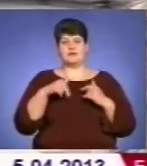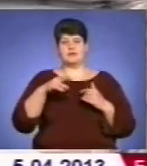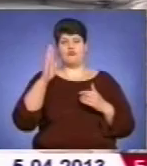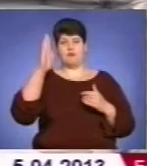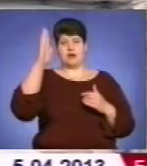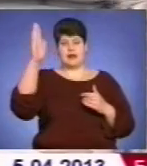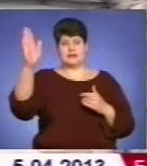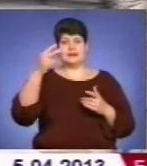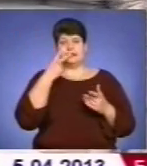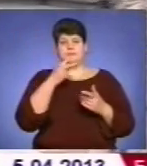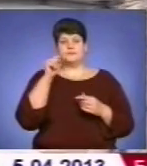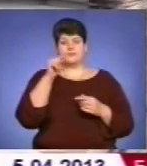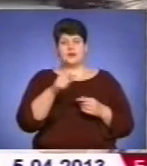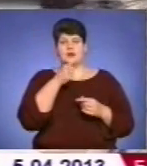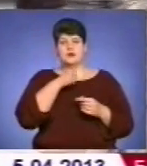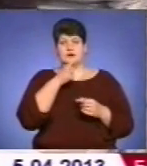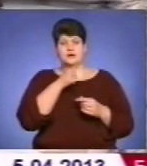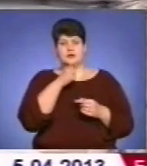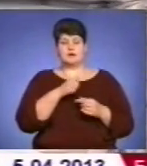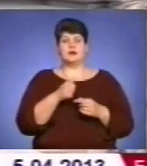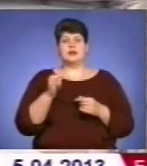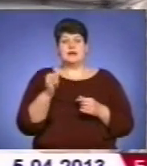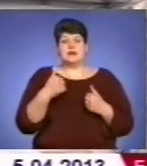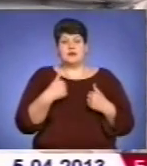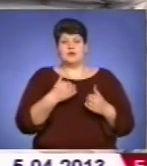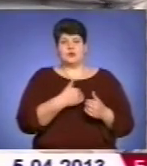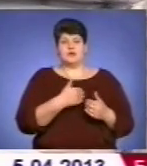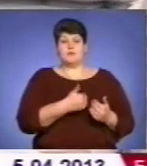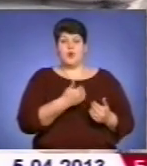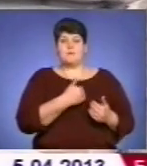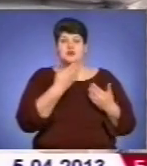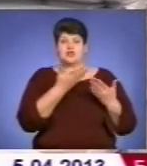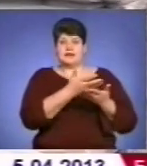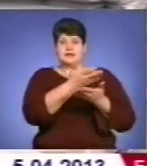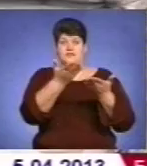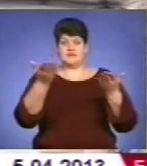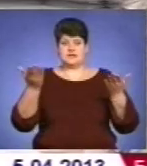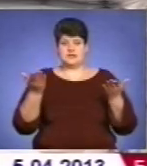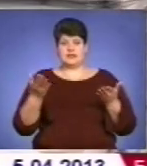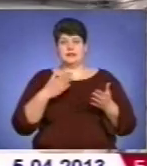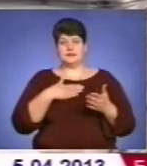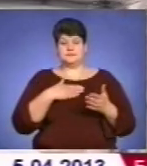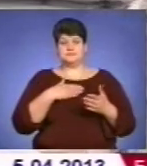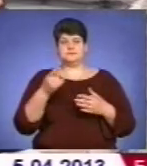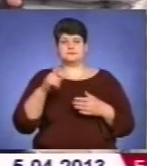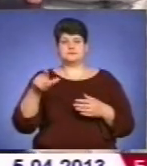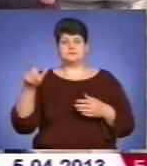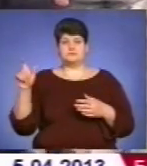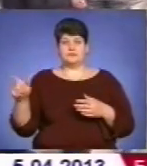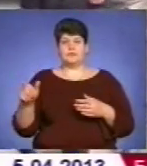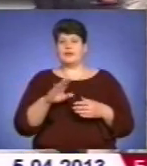не зважаючи на будь-які випробування. І я би хотіла побажати для всіх наших тернополян,